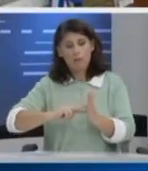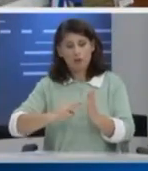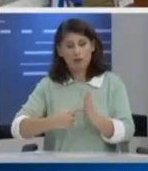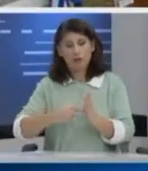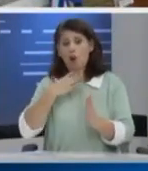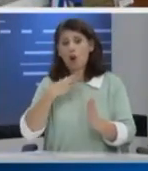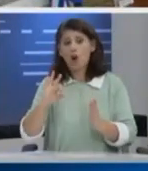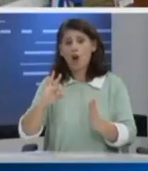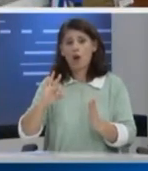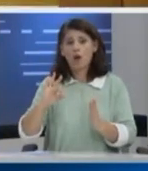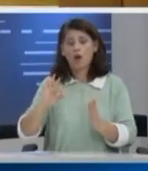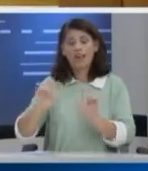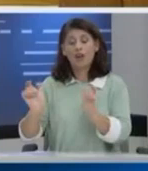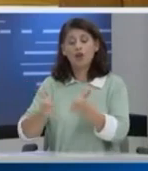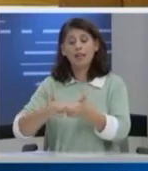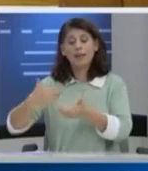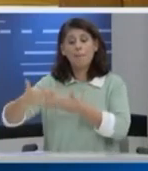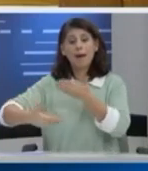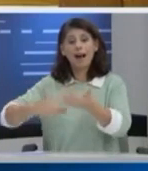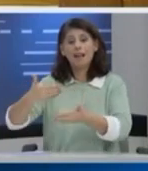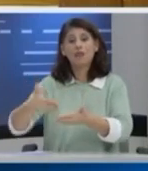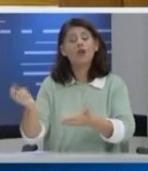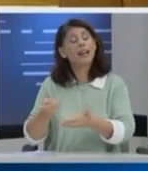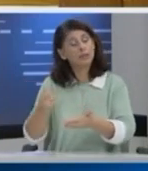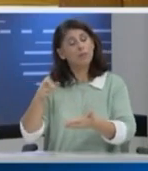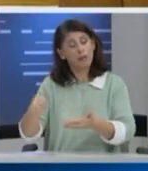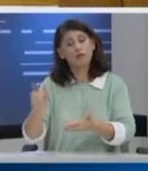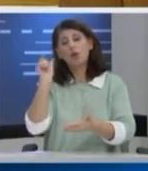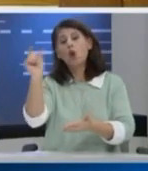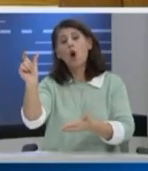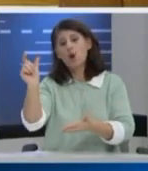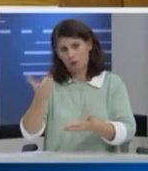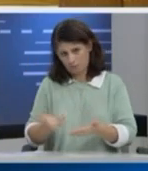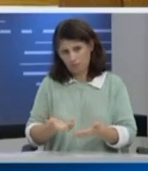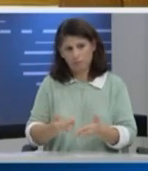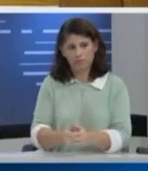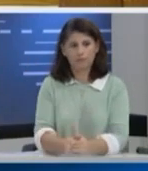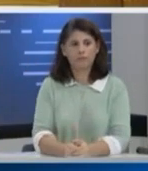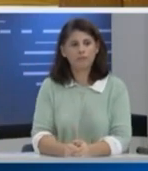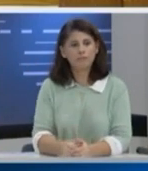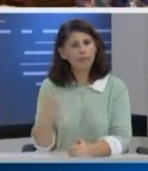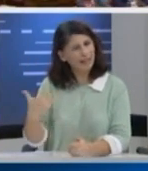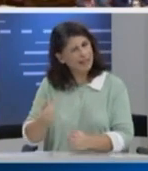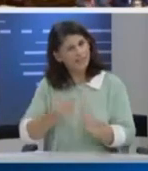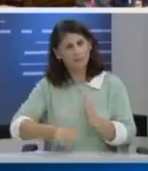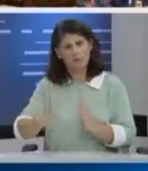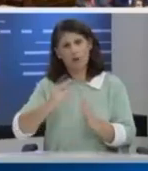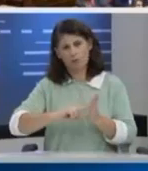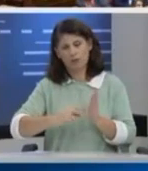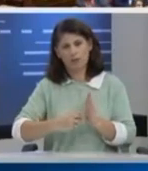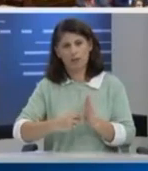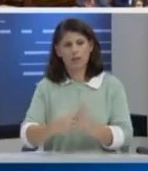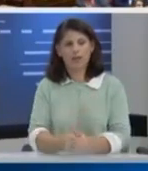προσεκτικός λόγω οικογενειακής παράδοσης όταν χρησιμοποιείτε αυτόν τον όρο, κύριε Μητσοτάκη. Να είστε λίγο πιο